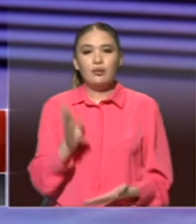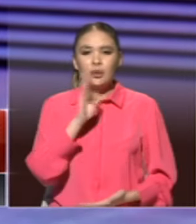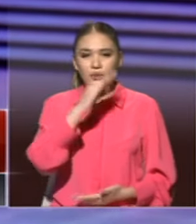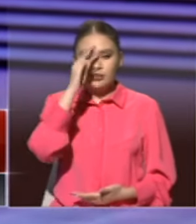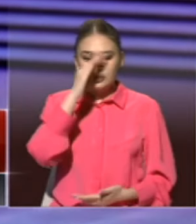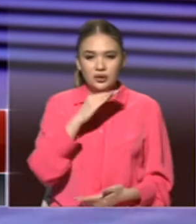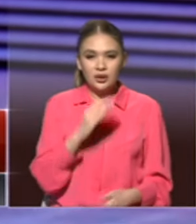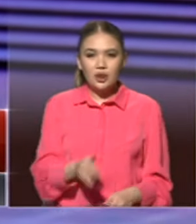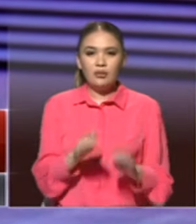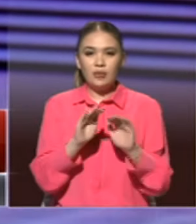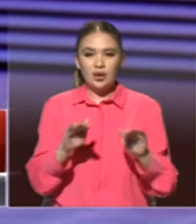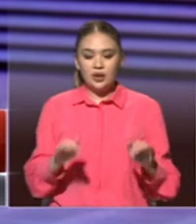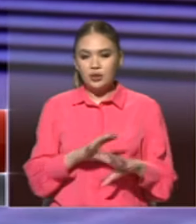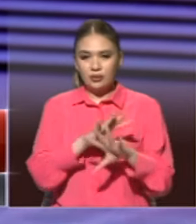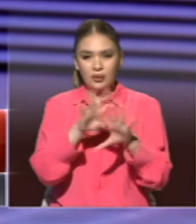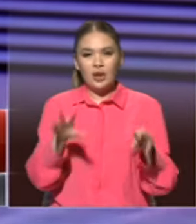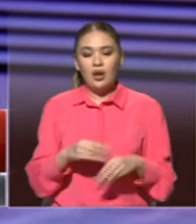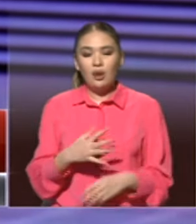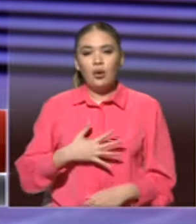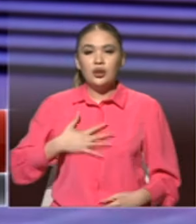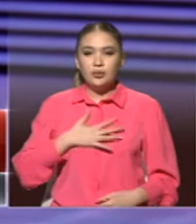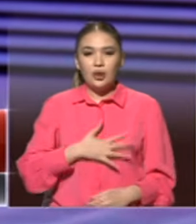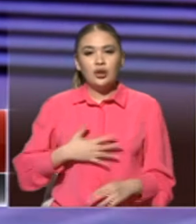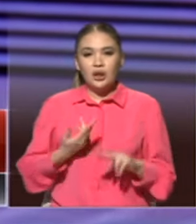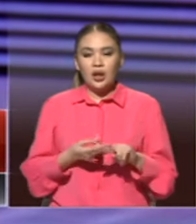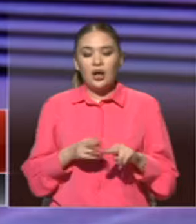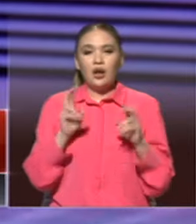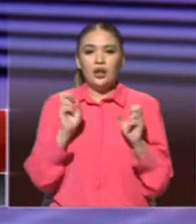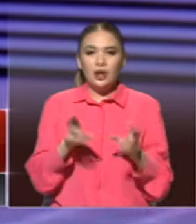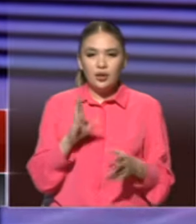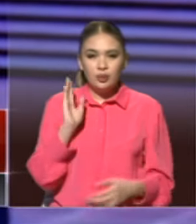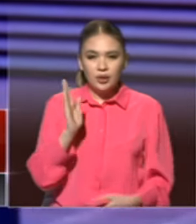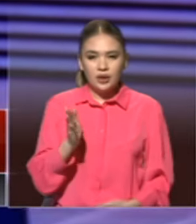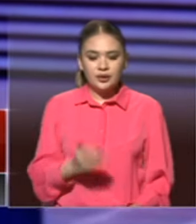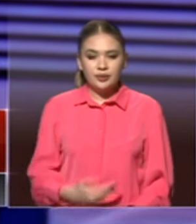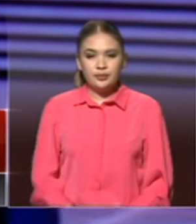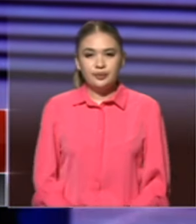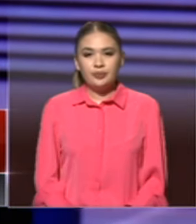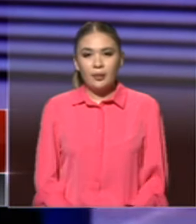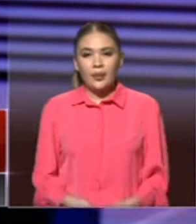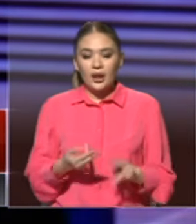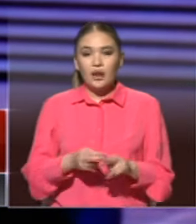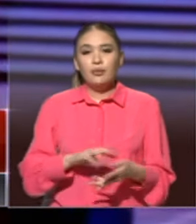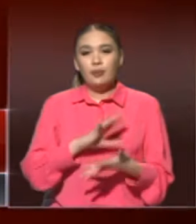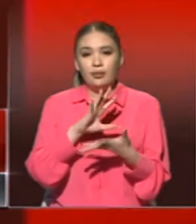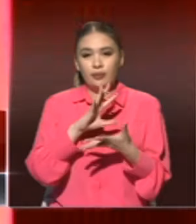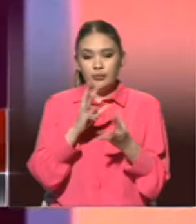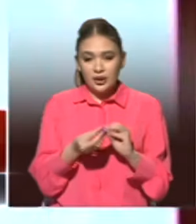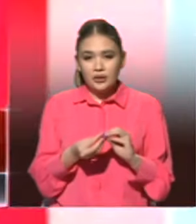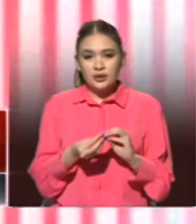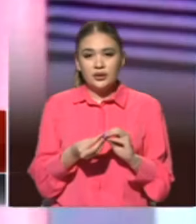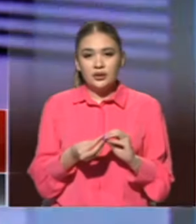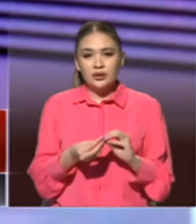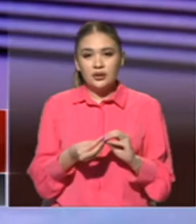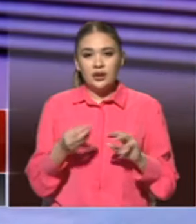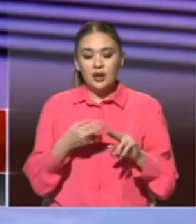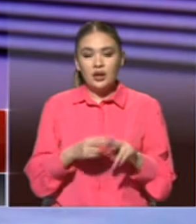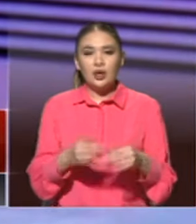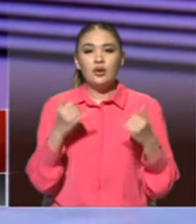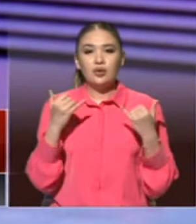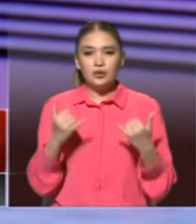де алаңдап отыр. Иә. Қалай болады, қалай өтемін деп. Бірақ негізі бүгінгі күні мен ойлаймын